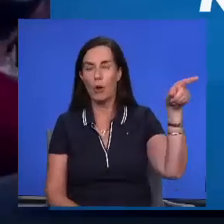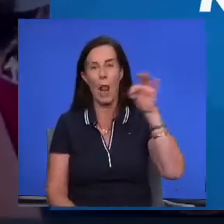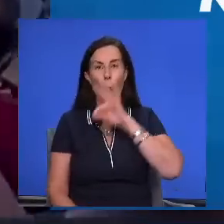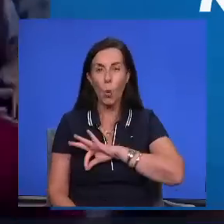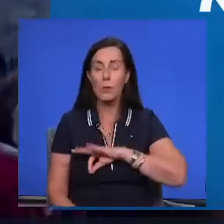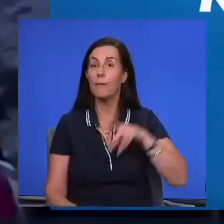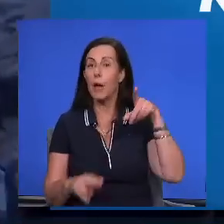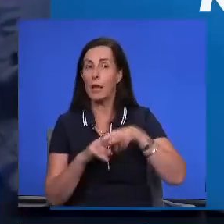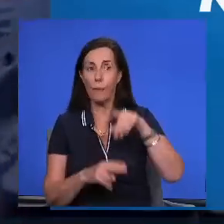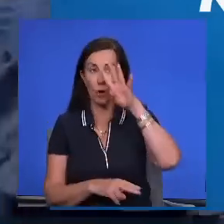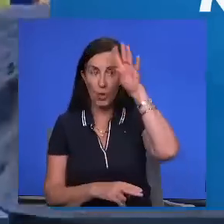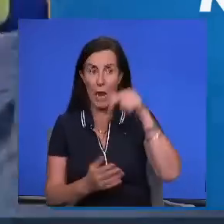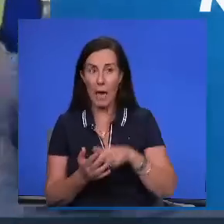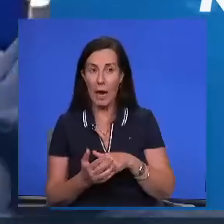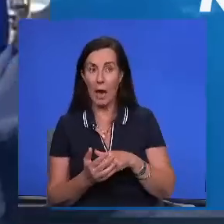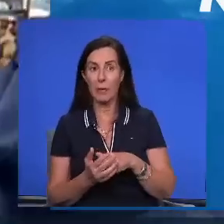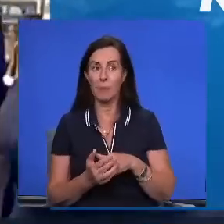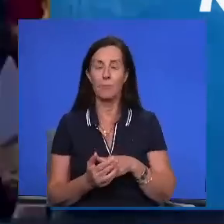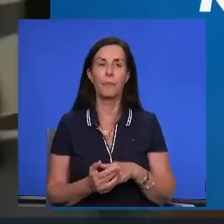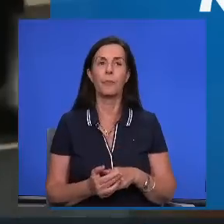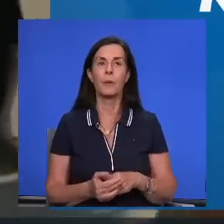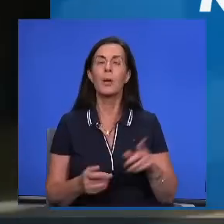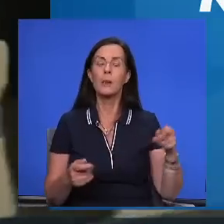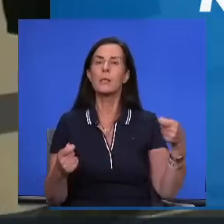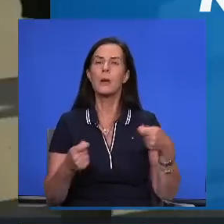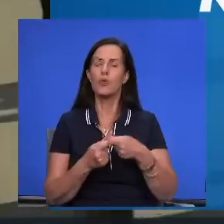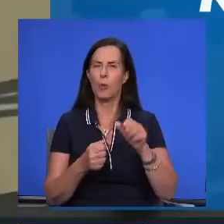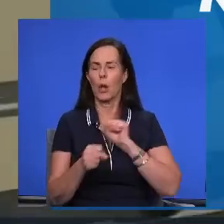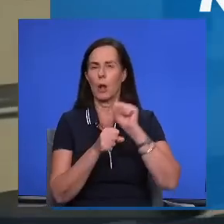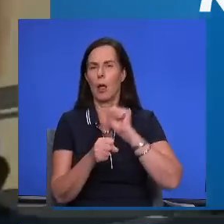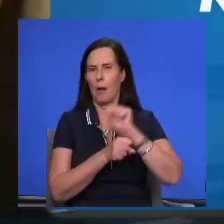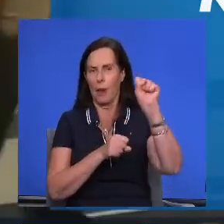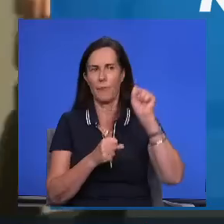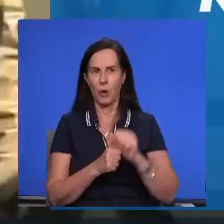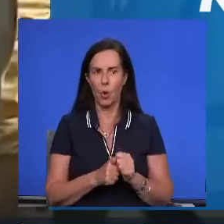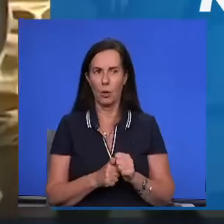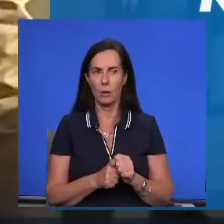ואיראן, הוא עצר מכאן שדד עליהם למתבחרון אליום.